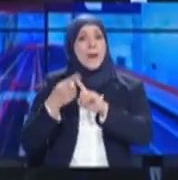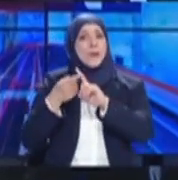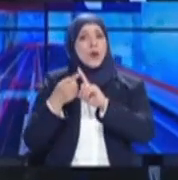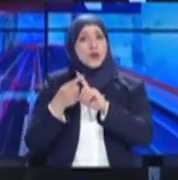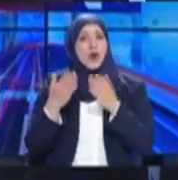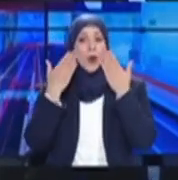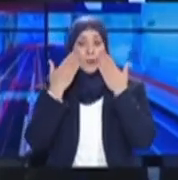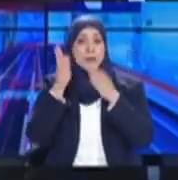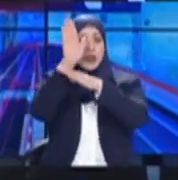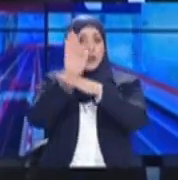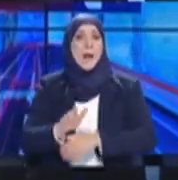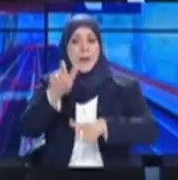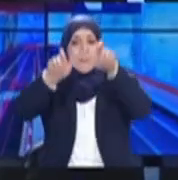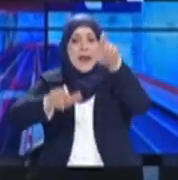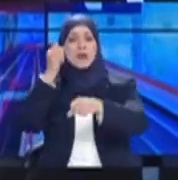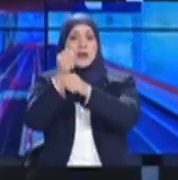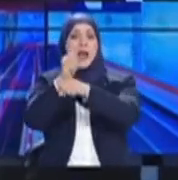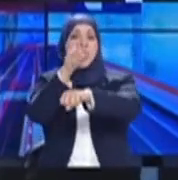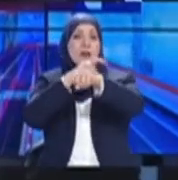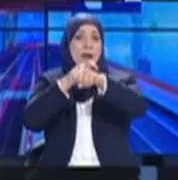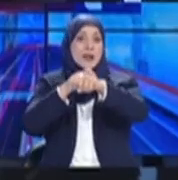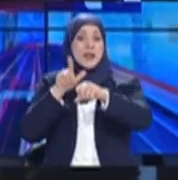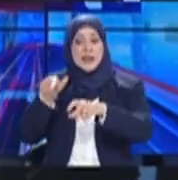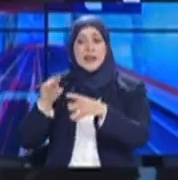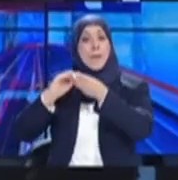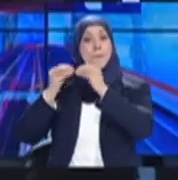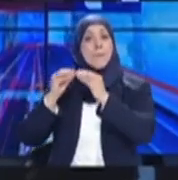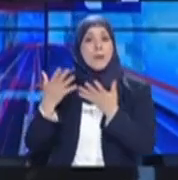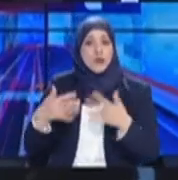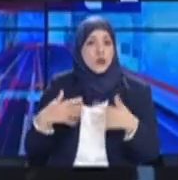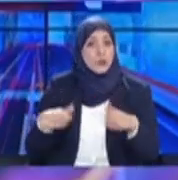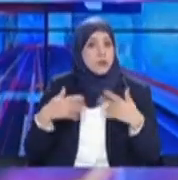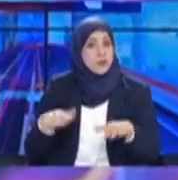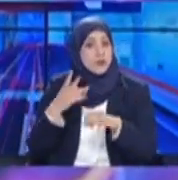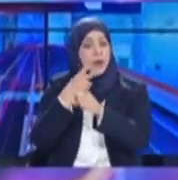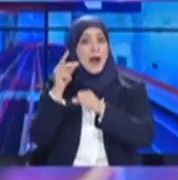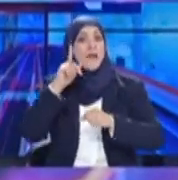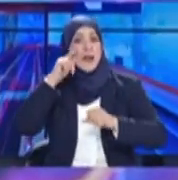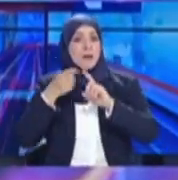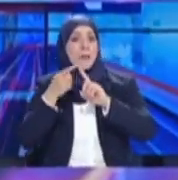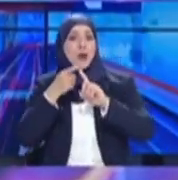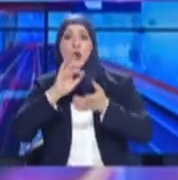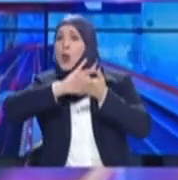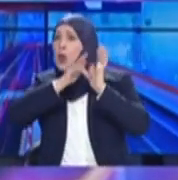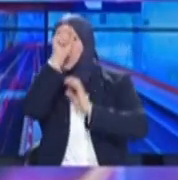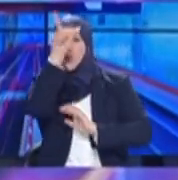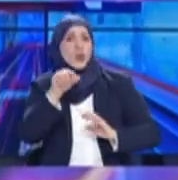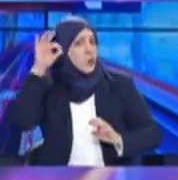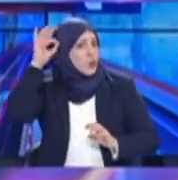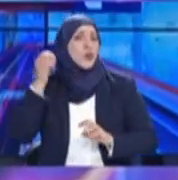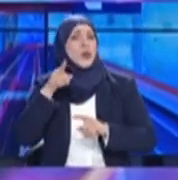الاول يبقي ايضا المسؤوليه المسؤوليه جماعيه اذا كان المسؤوليه تتحمل جزء